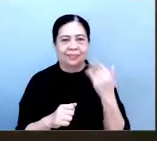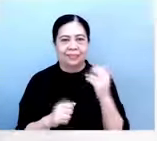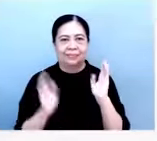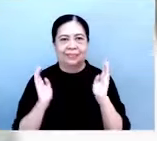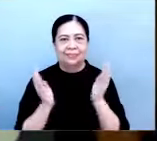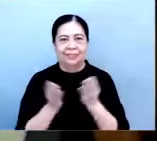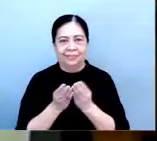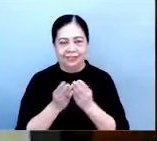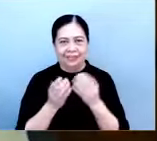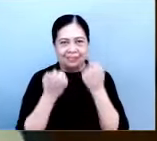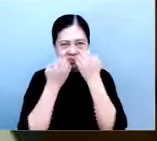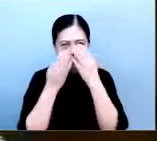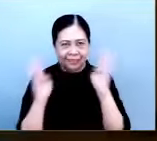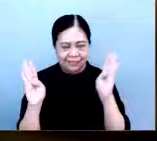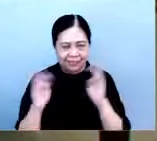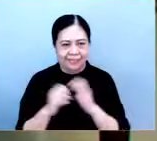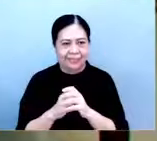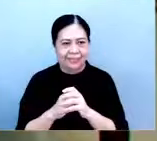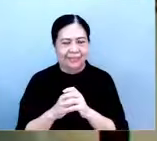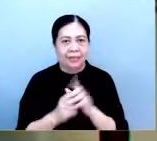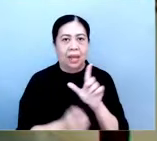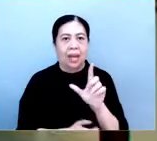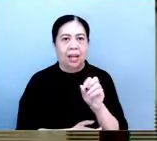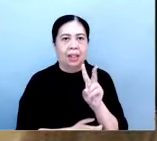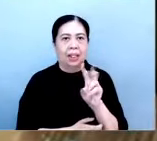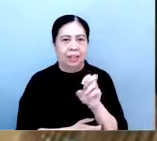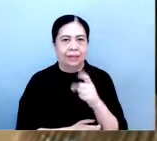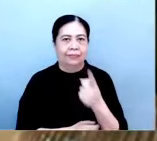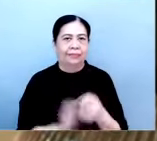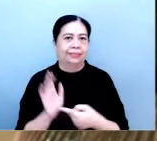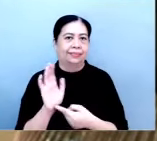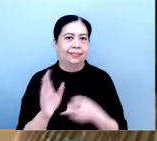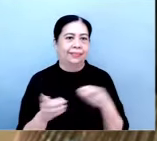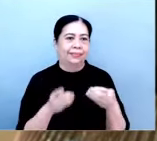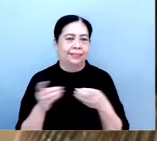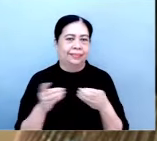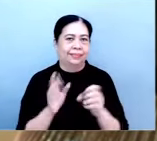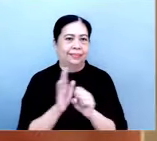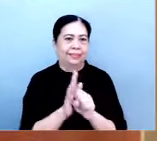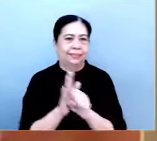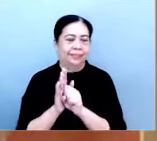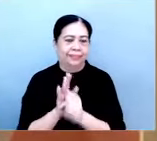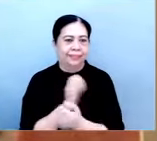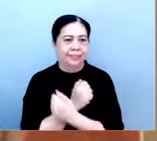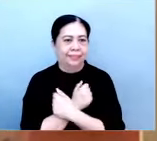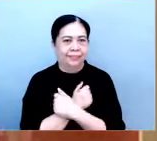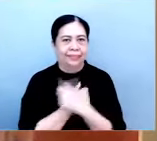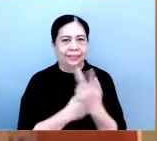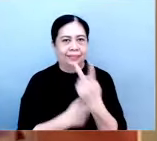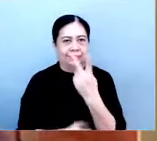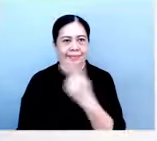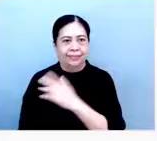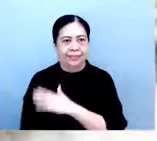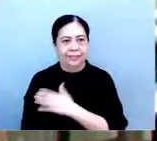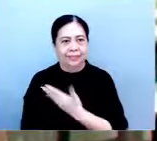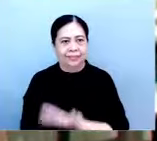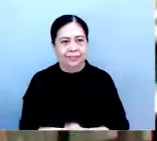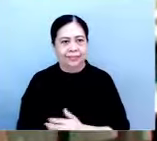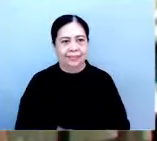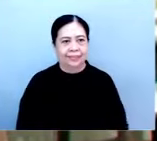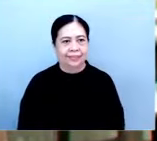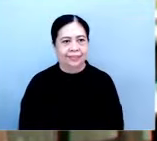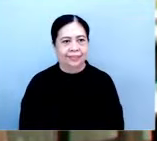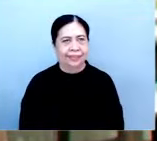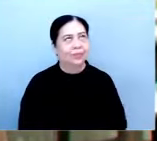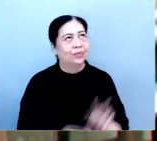Mercado. Love kung ilarawan ito ni Sugar. Simbolo ng kanyang pagmamahal sa kanyang dalawang anak. Ang look